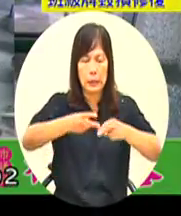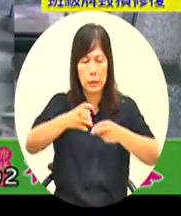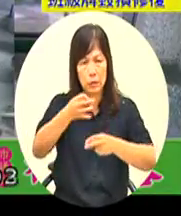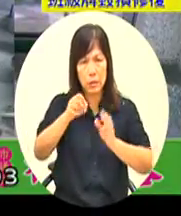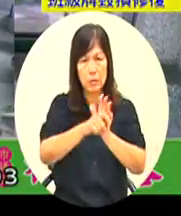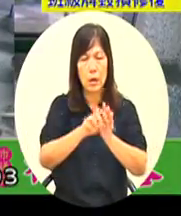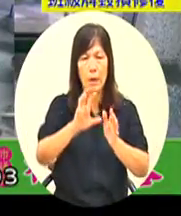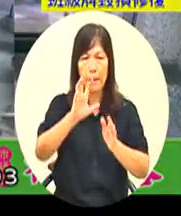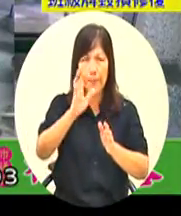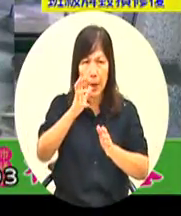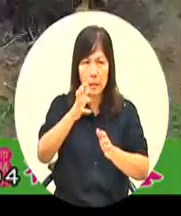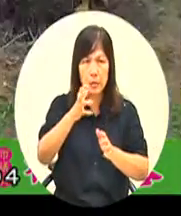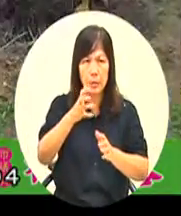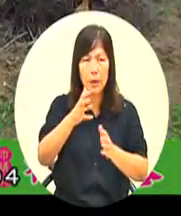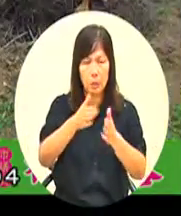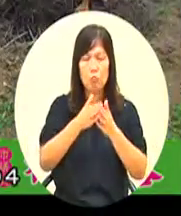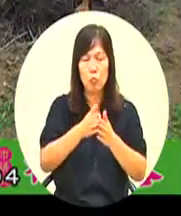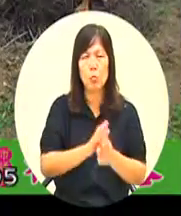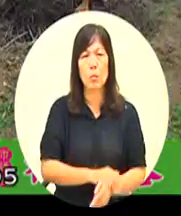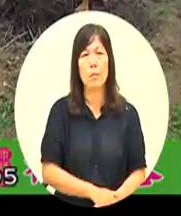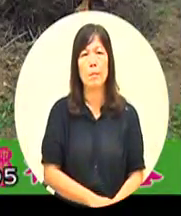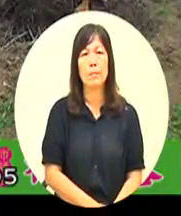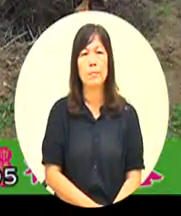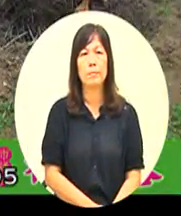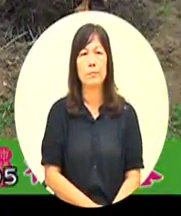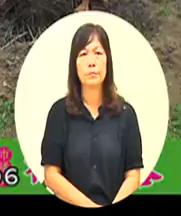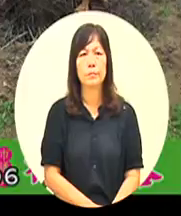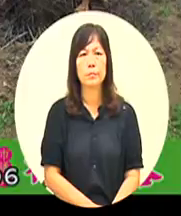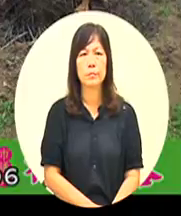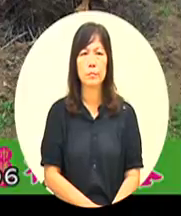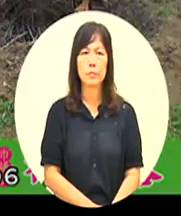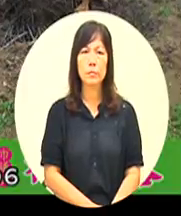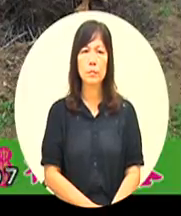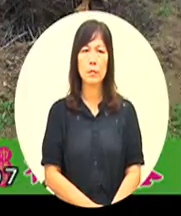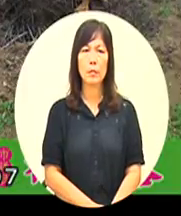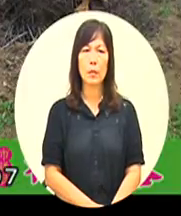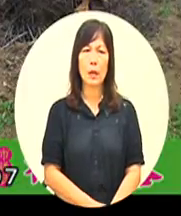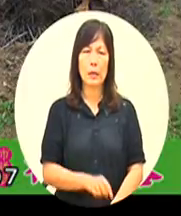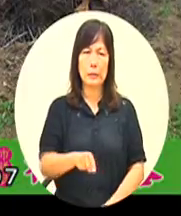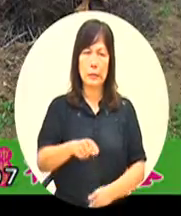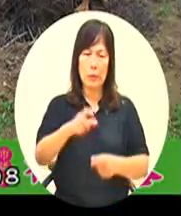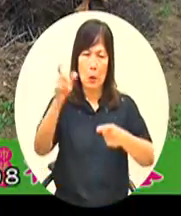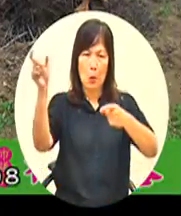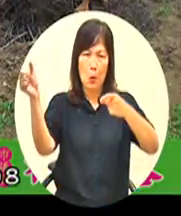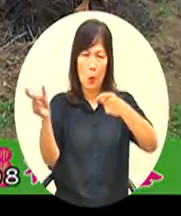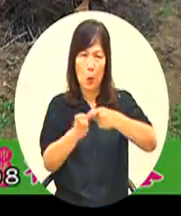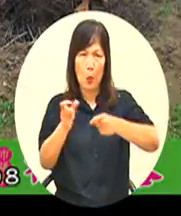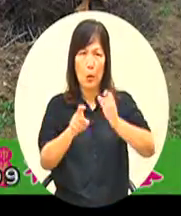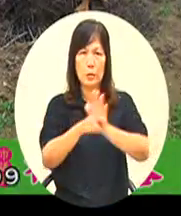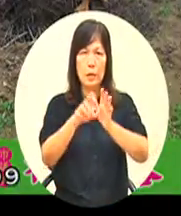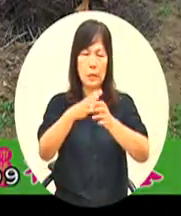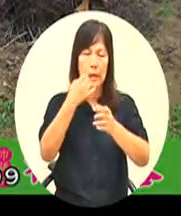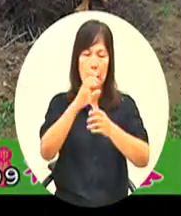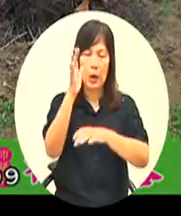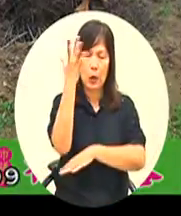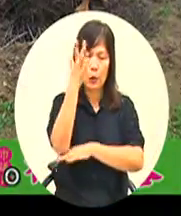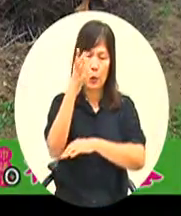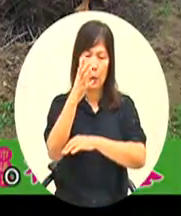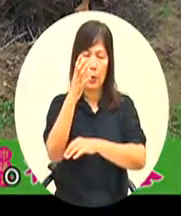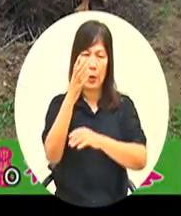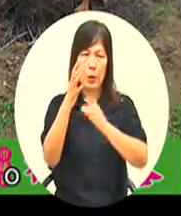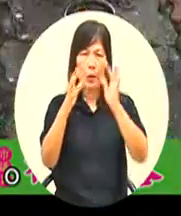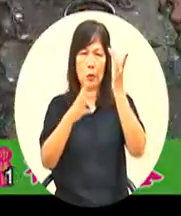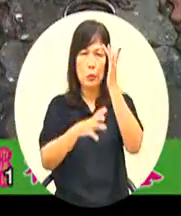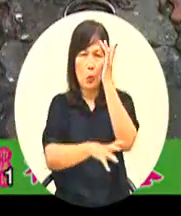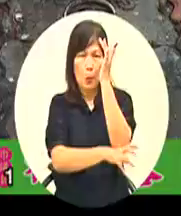要八十万哈、啊。好，那真的在这一次的台风，真的是连根拔的那个树木啊，